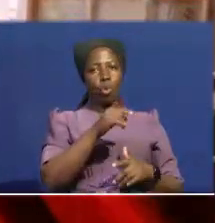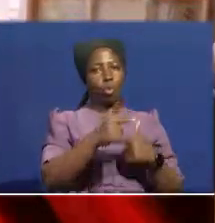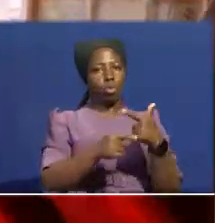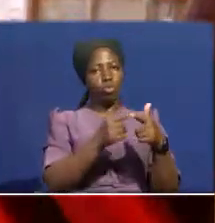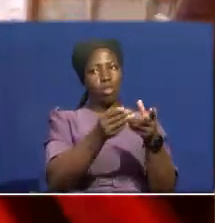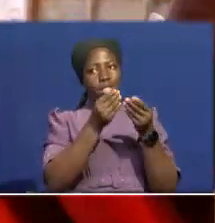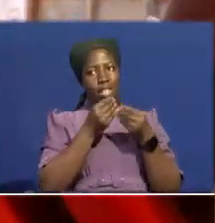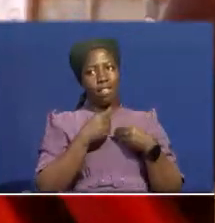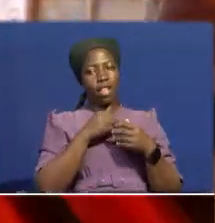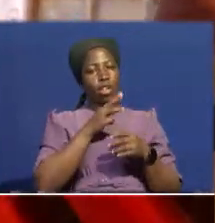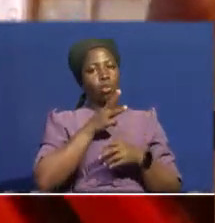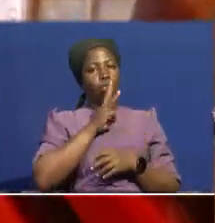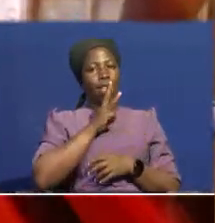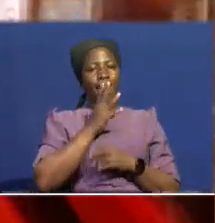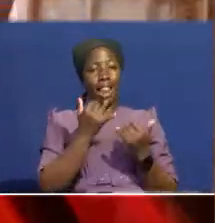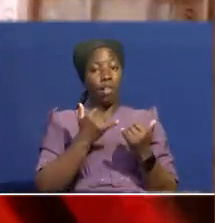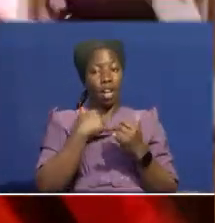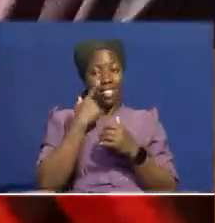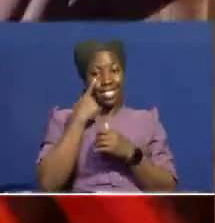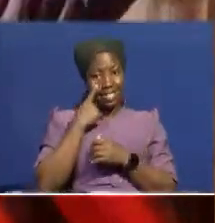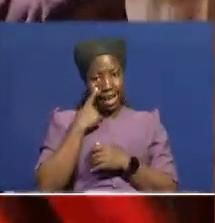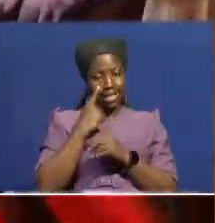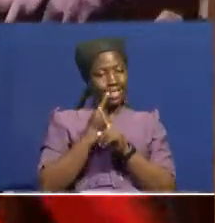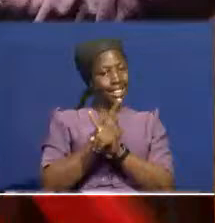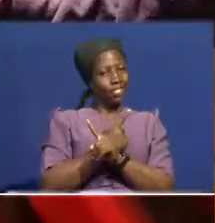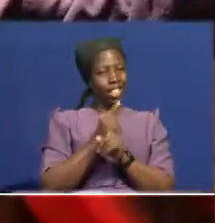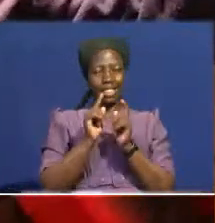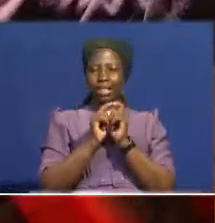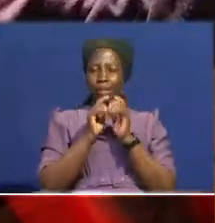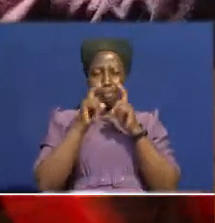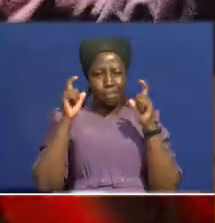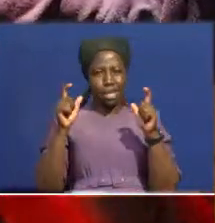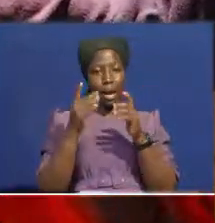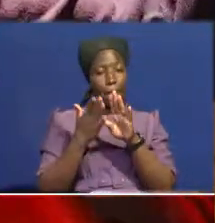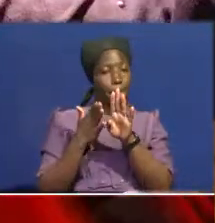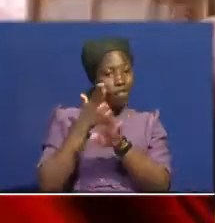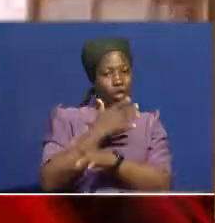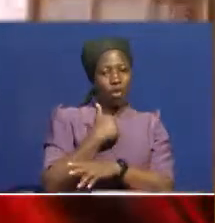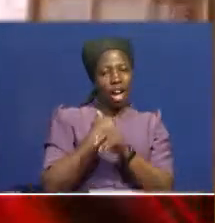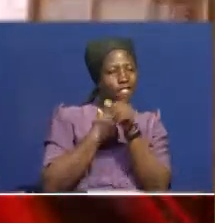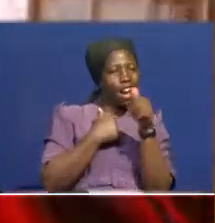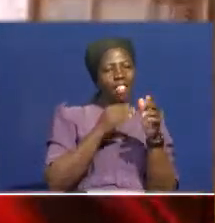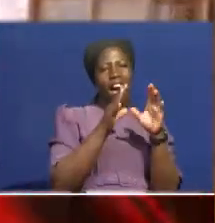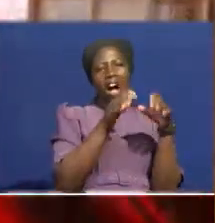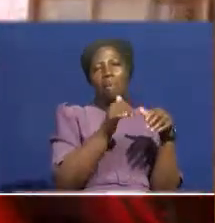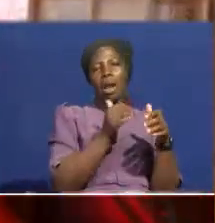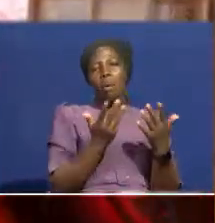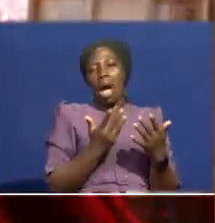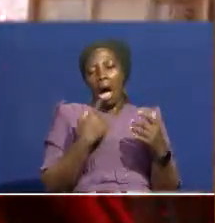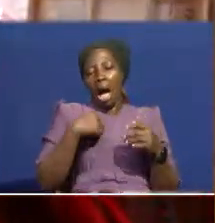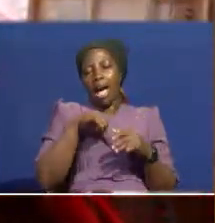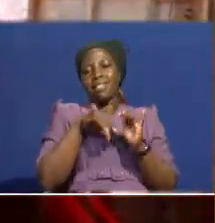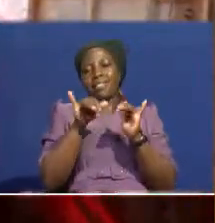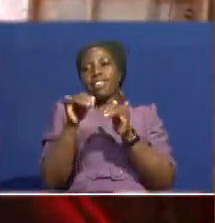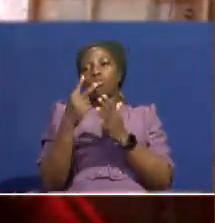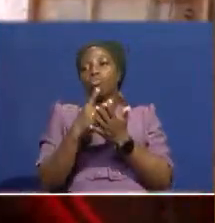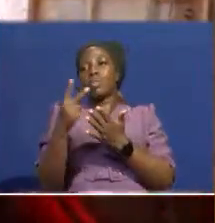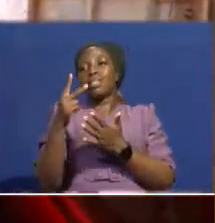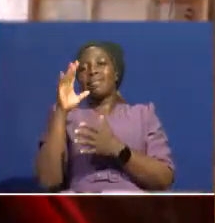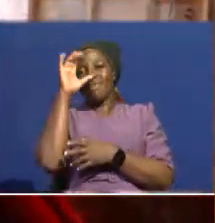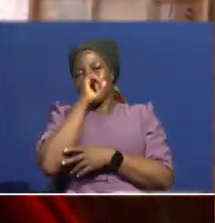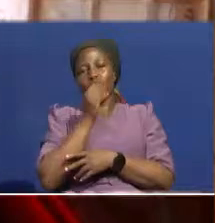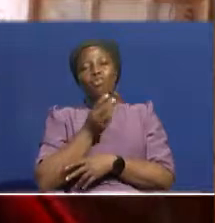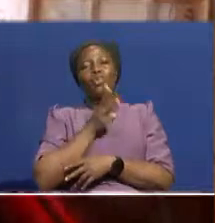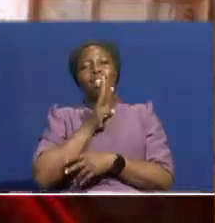hii tumeona tofauti kubwa sana. Kuna kabuni zilikuwa zinakuja hapo bereni. Sisi tulikuwa tunakaa wiki mbili bila maji. Hii